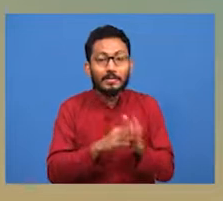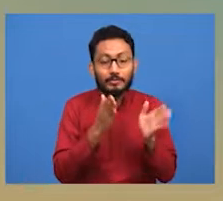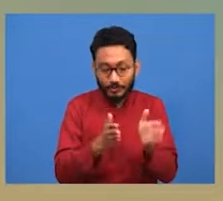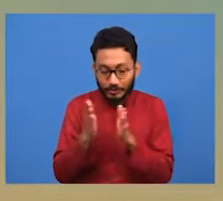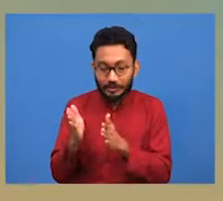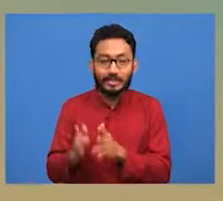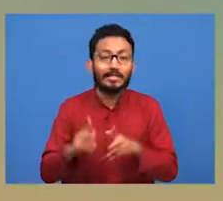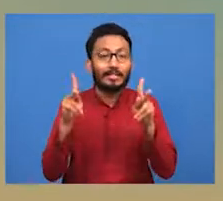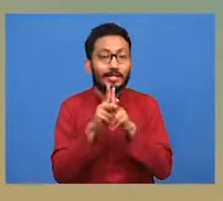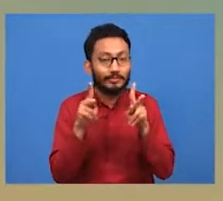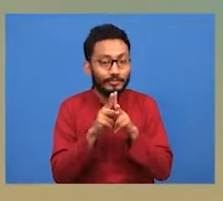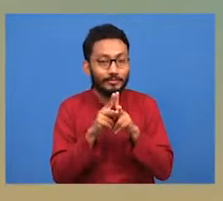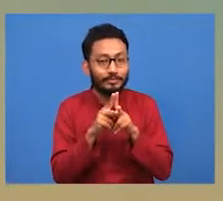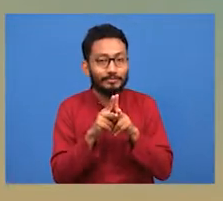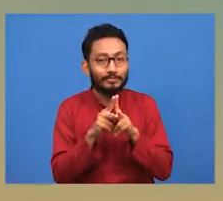Menyusun kasut.